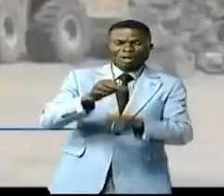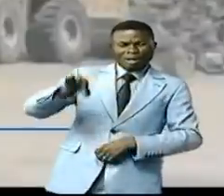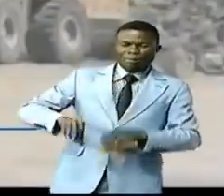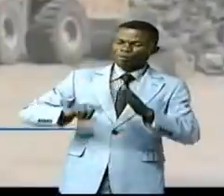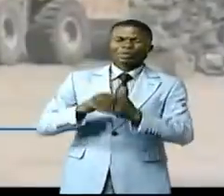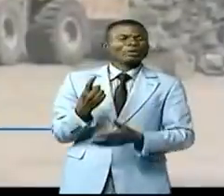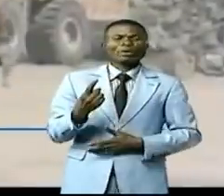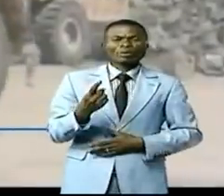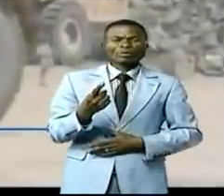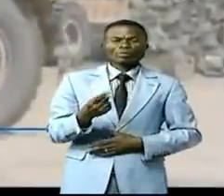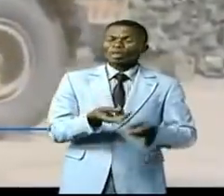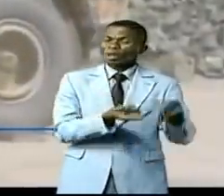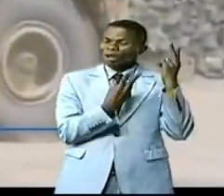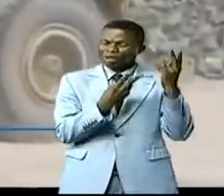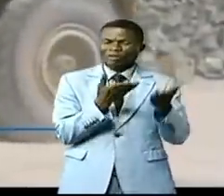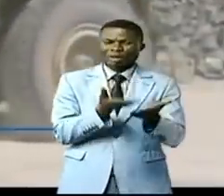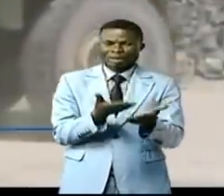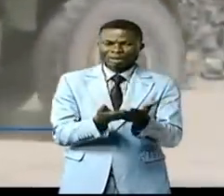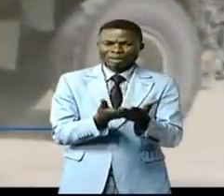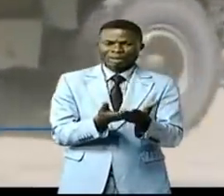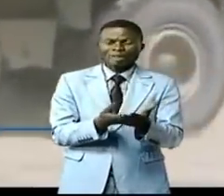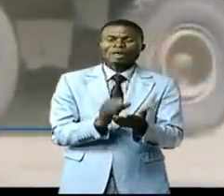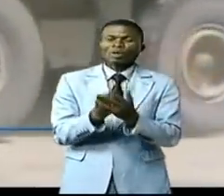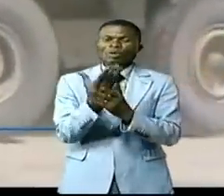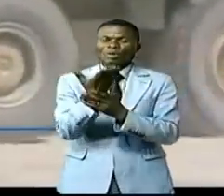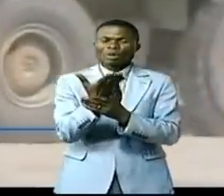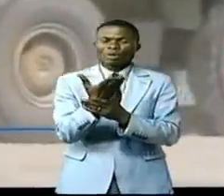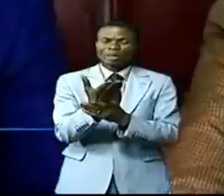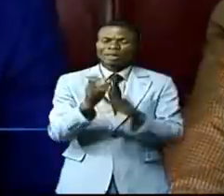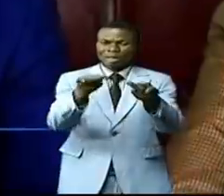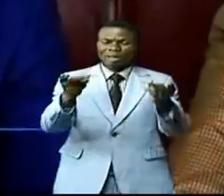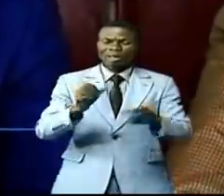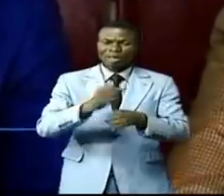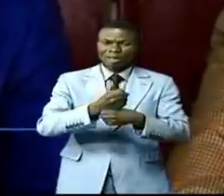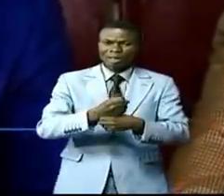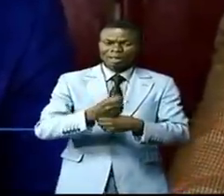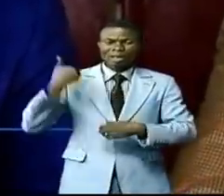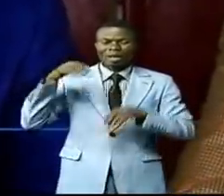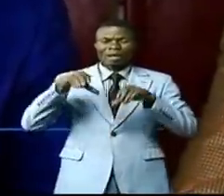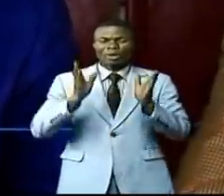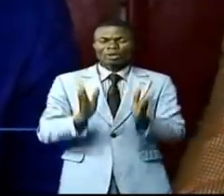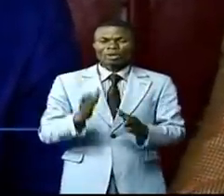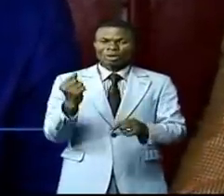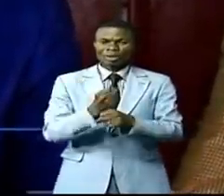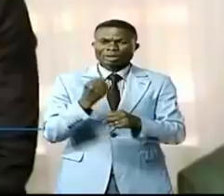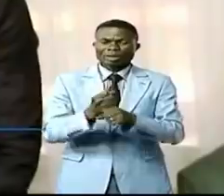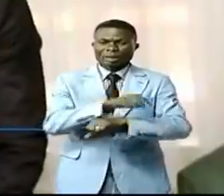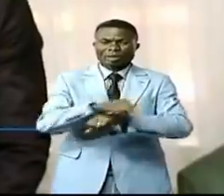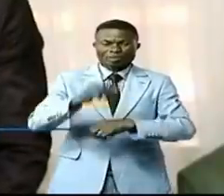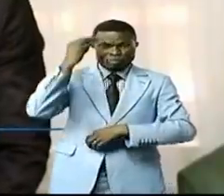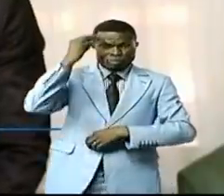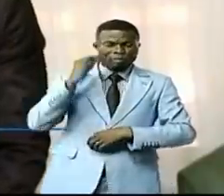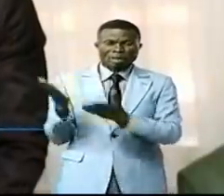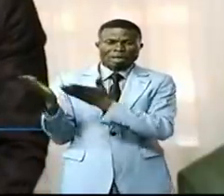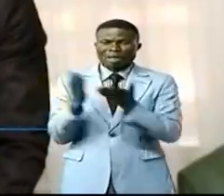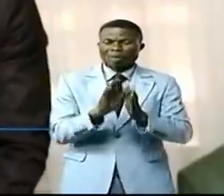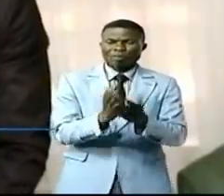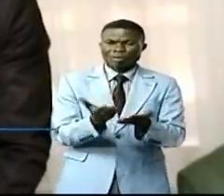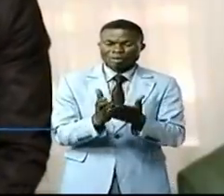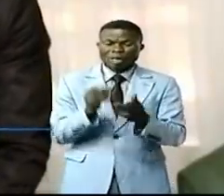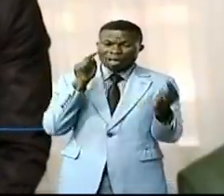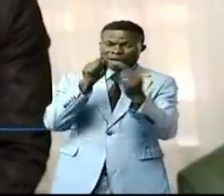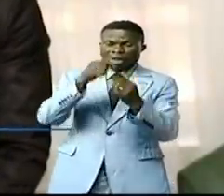directement de cette valorisation. Congo Ressources est une entité créée par l'État congolais au travers du ministère du portefeuille, dont